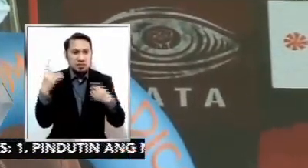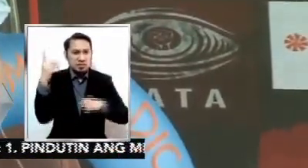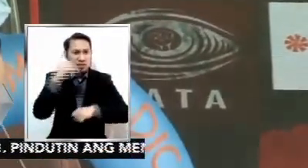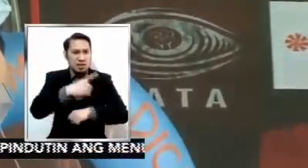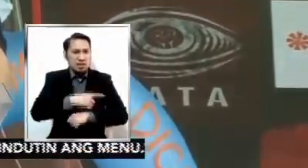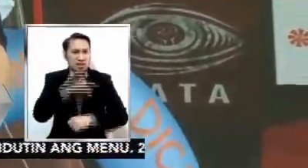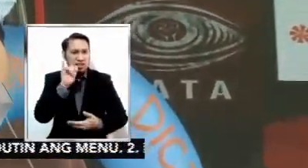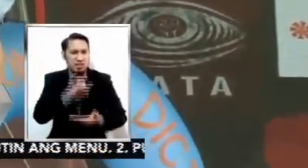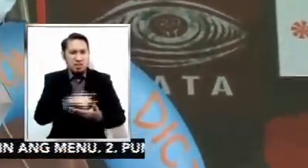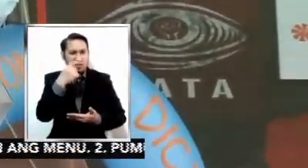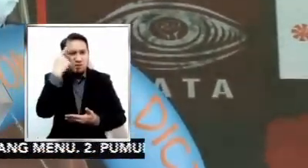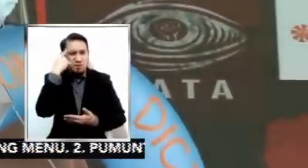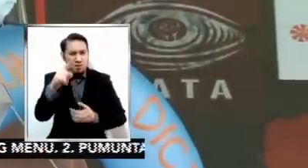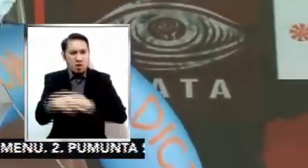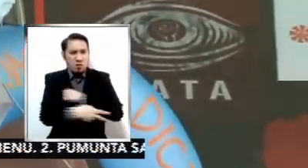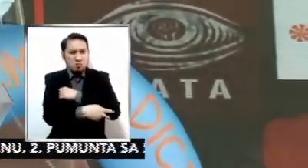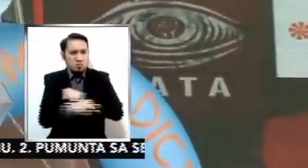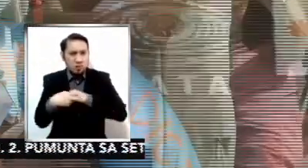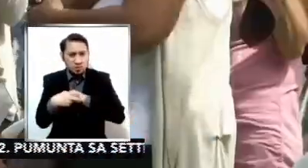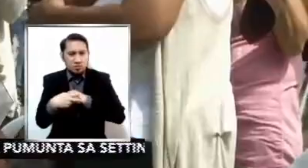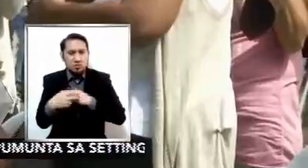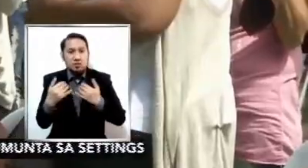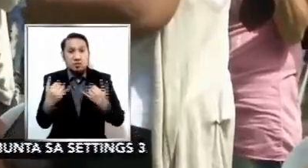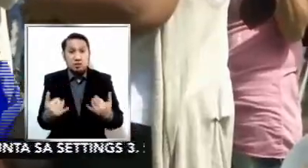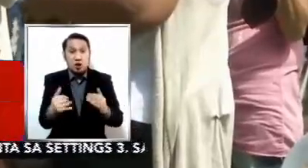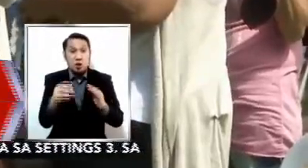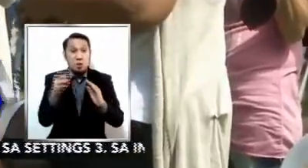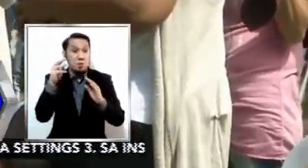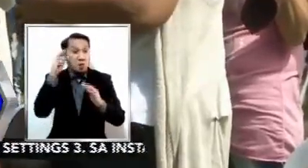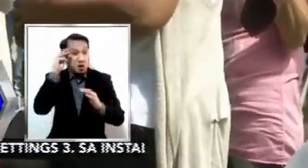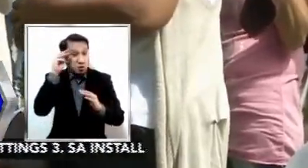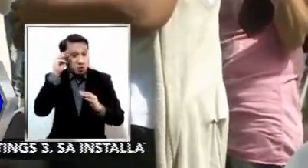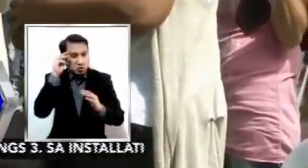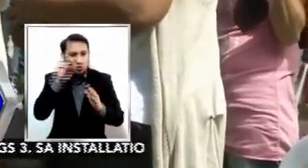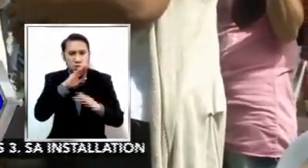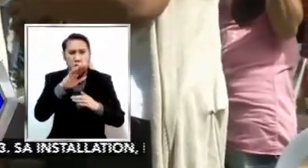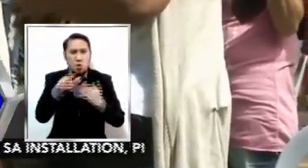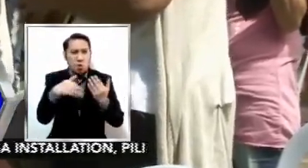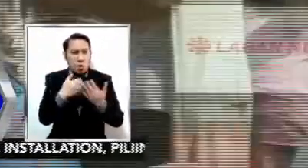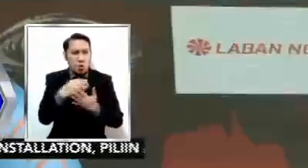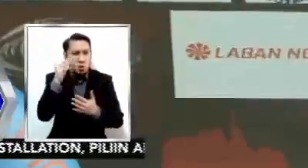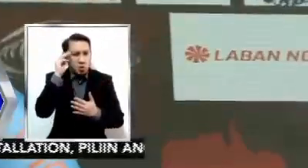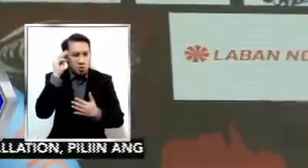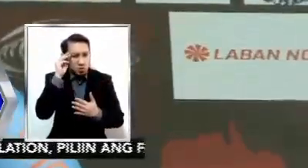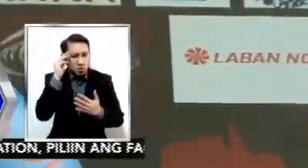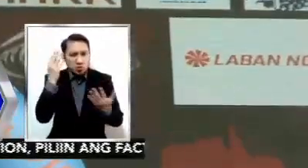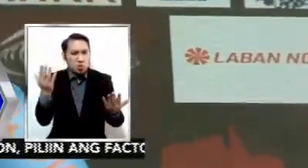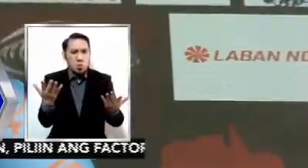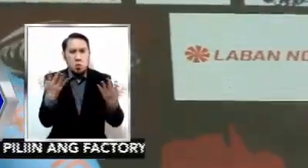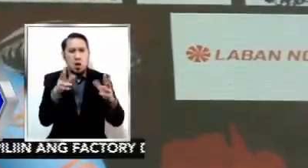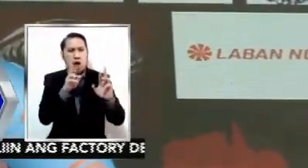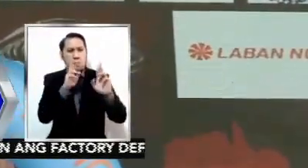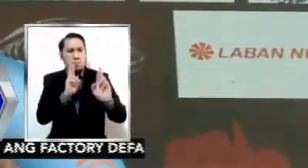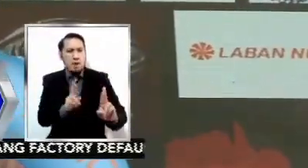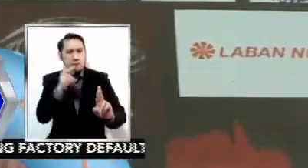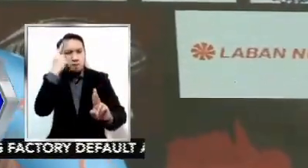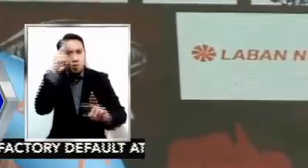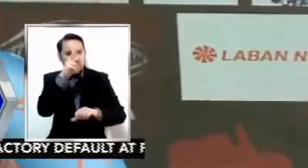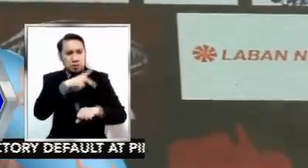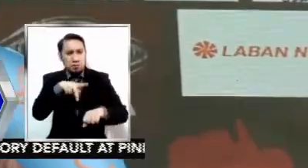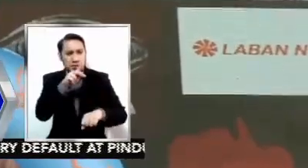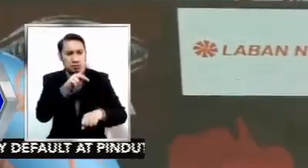Pangalawa, i-declare natin ang Marcos, ang mga Marcoses bilang persona non grata. At panghuli, i-review